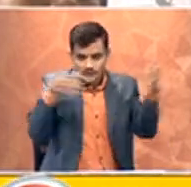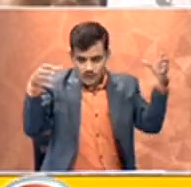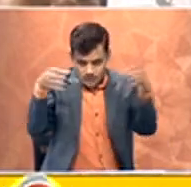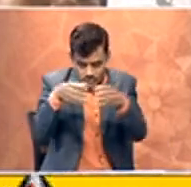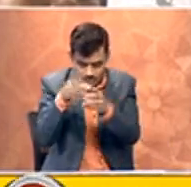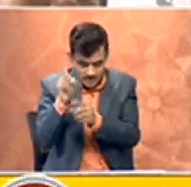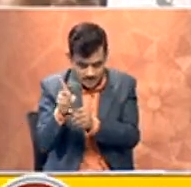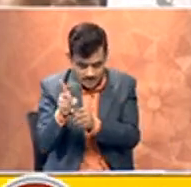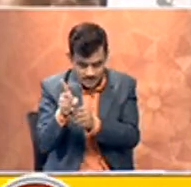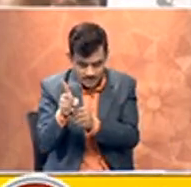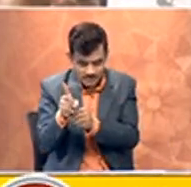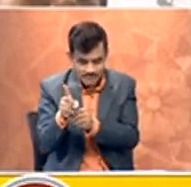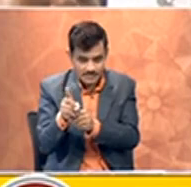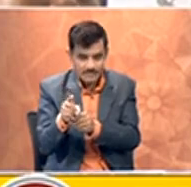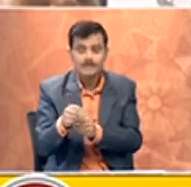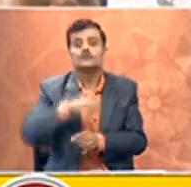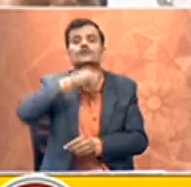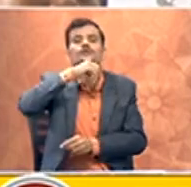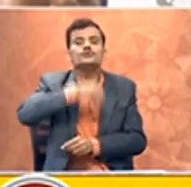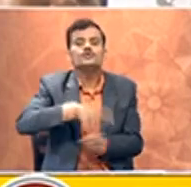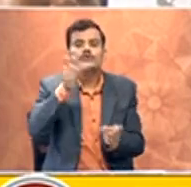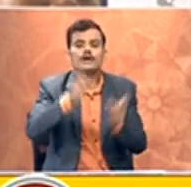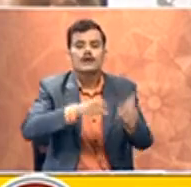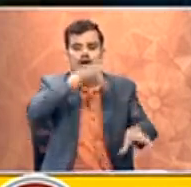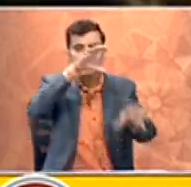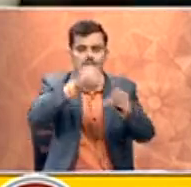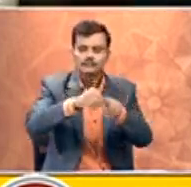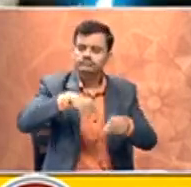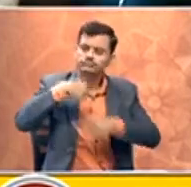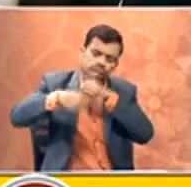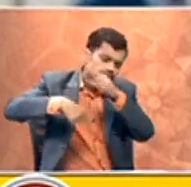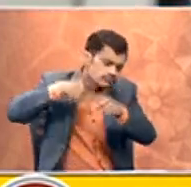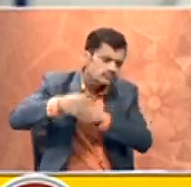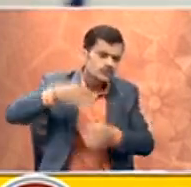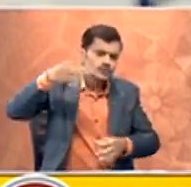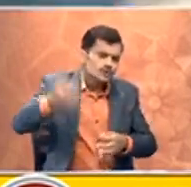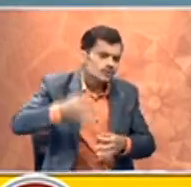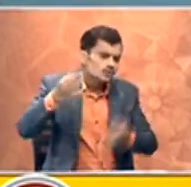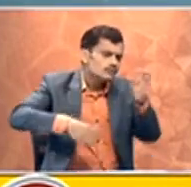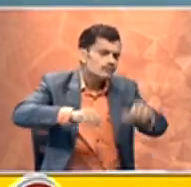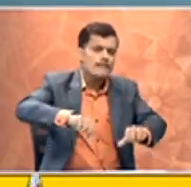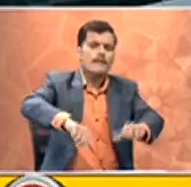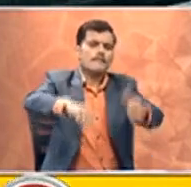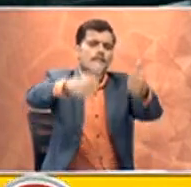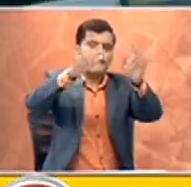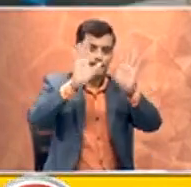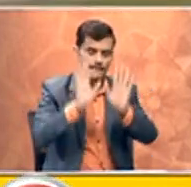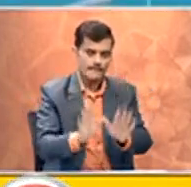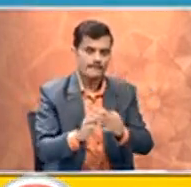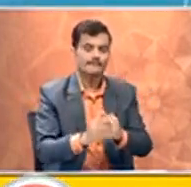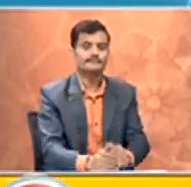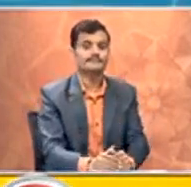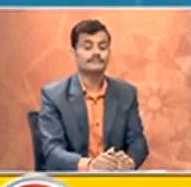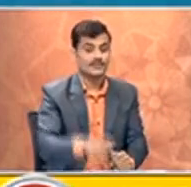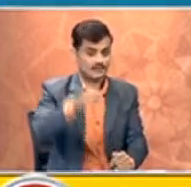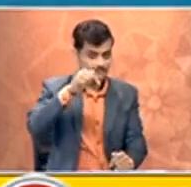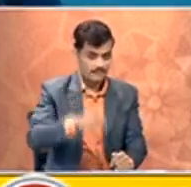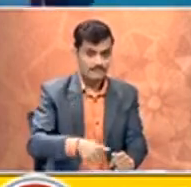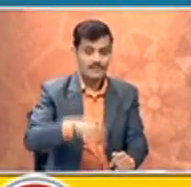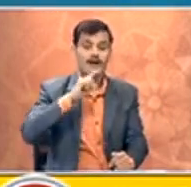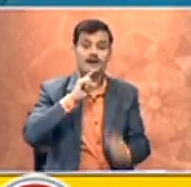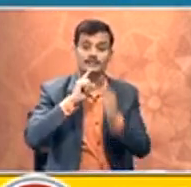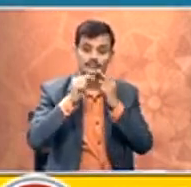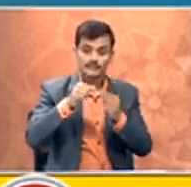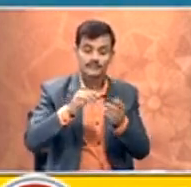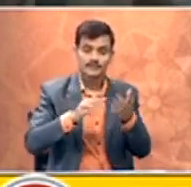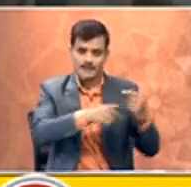है जहां हमारे युवा निरंतर नई सफलताएं हासिल कर रहे हैं। मैं आज